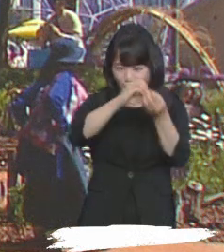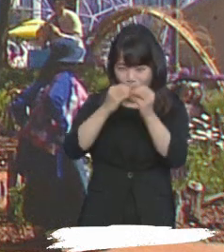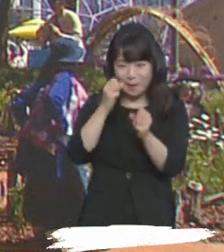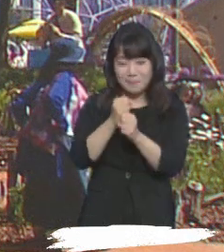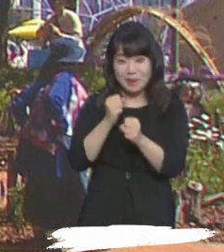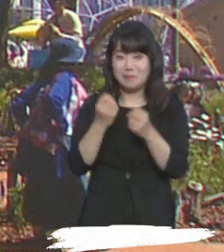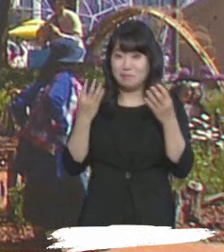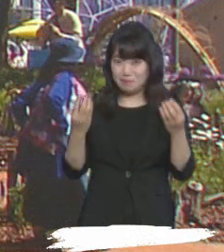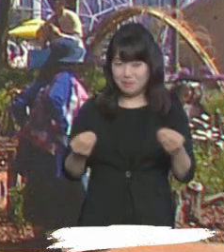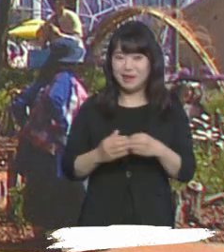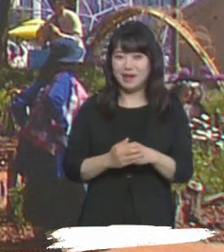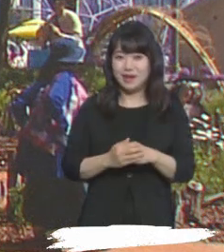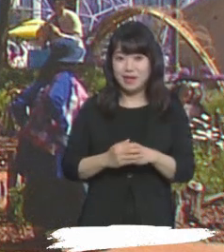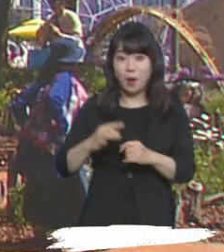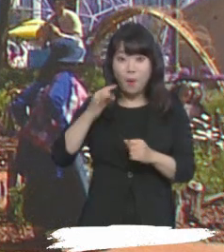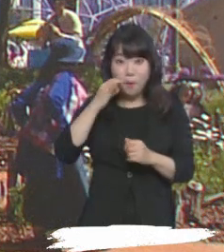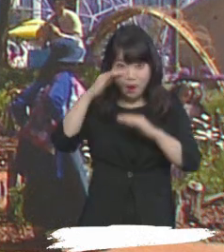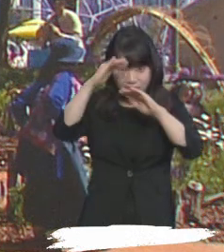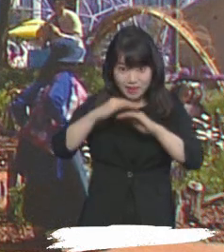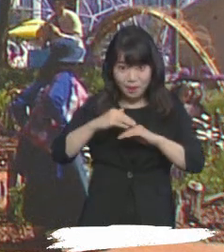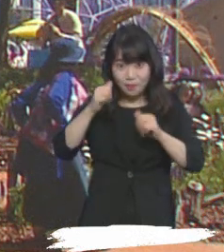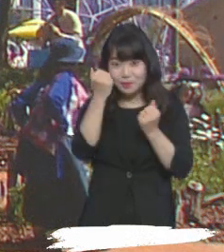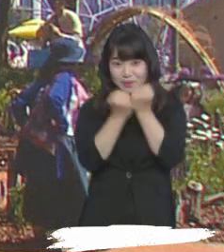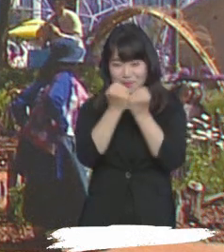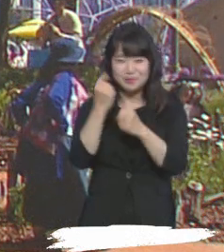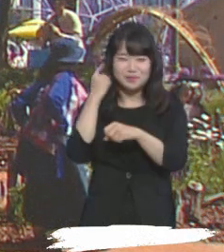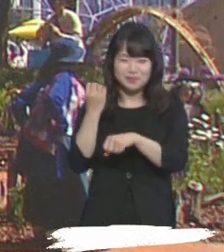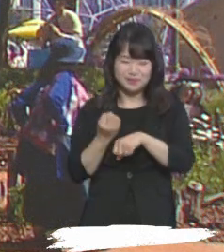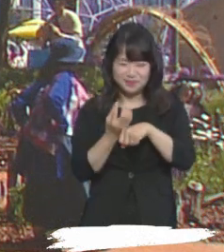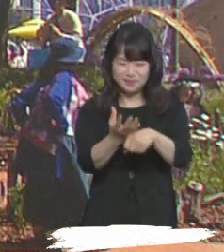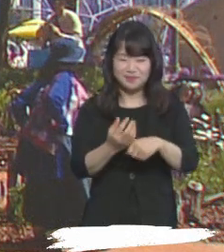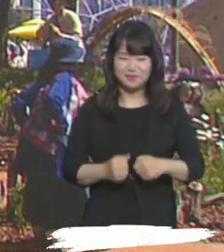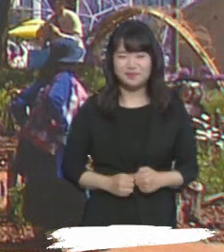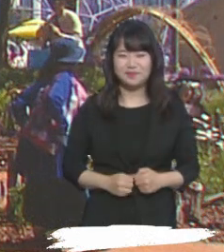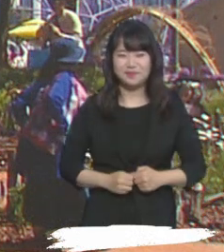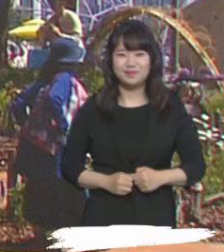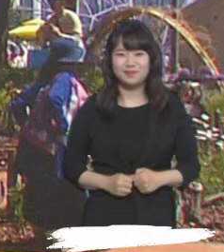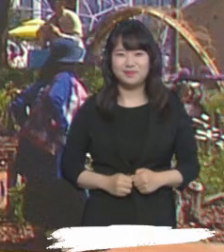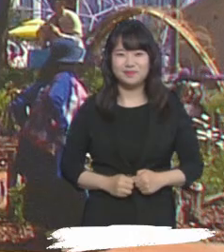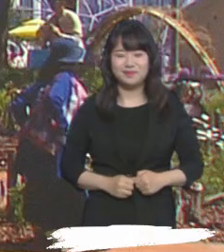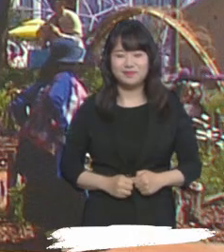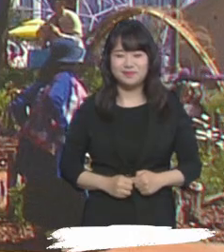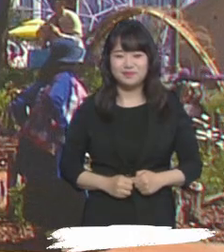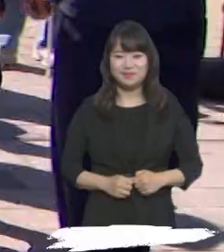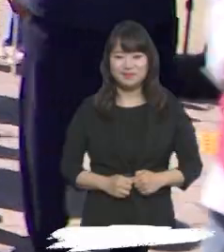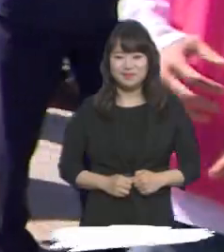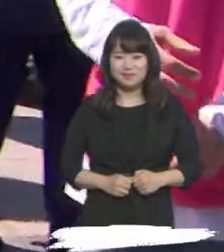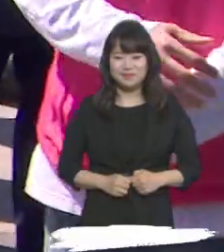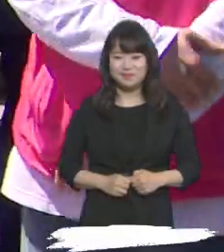있는데요. 김진중 기자가 어떤 볼거리들이 있는지 박람회 현장으로 안내합니다.